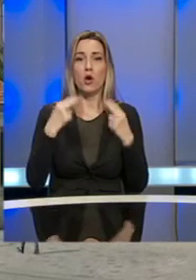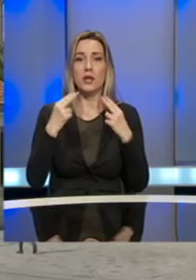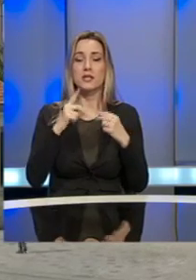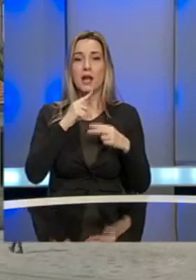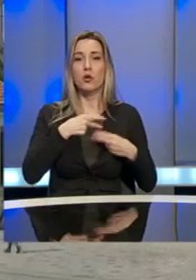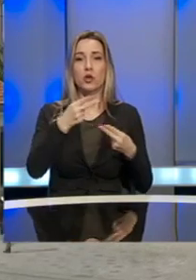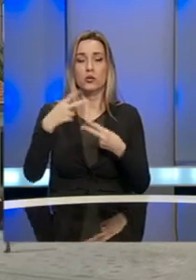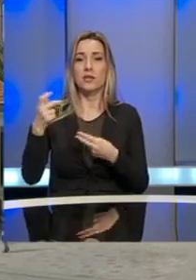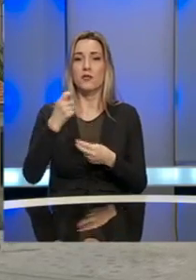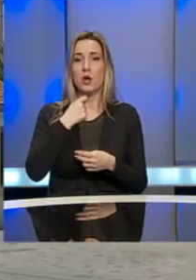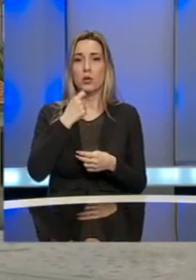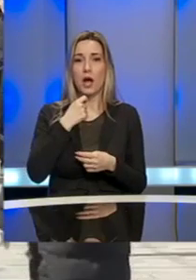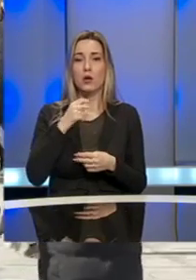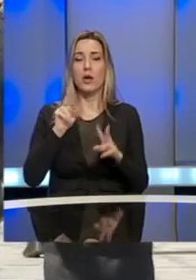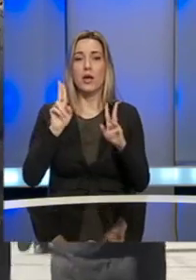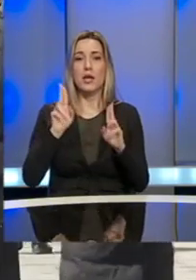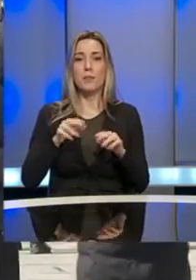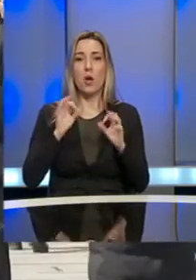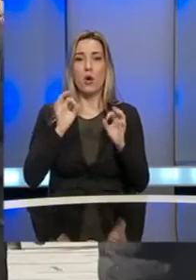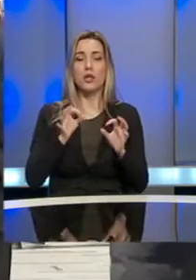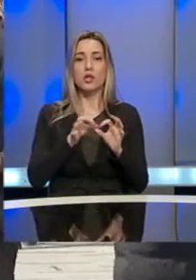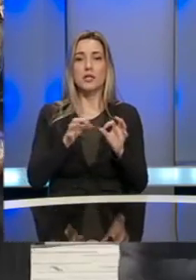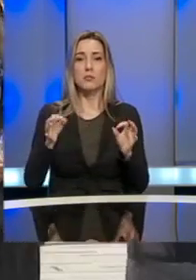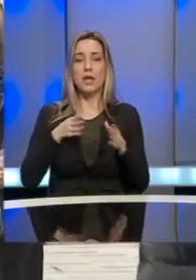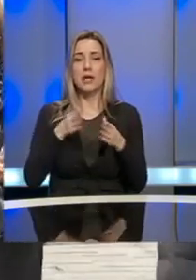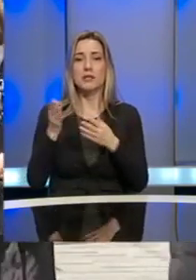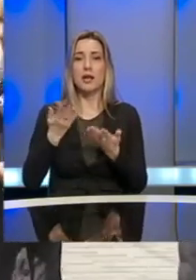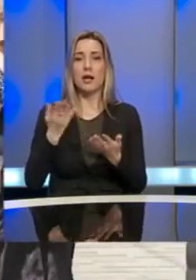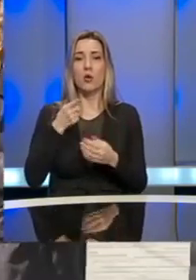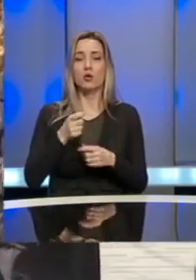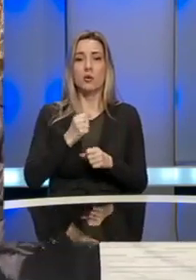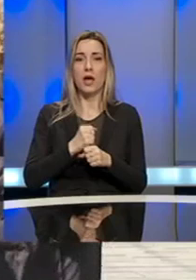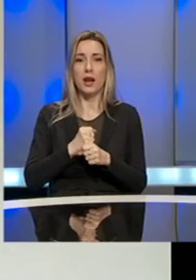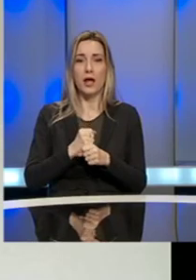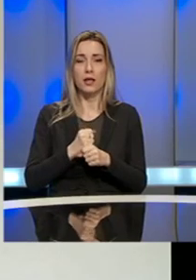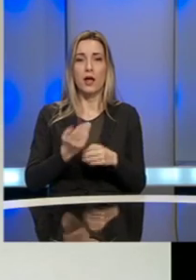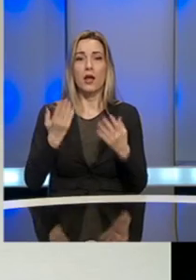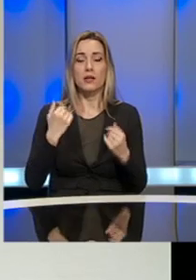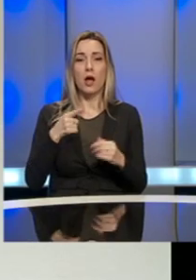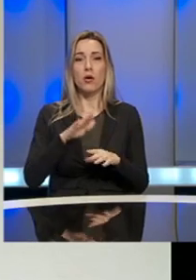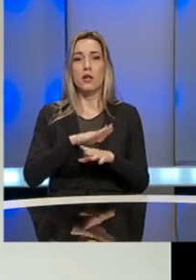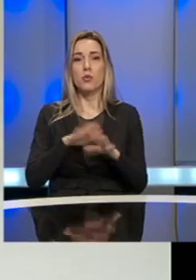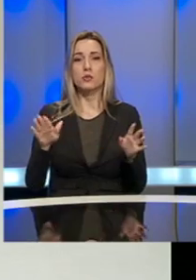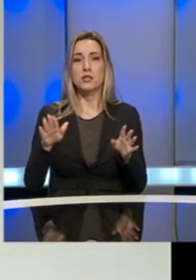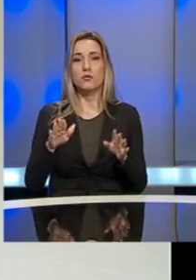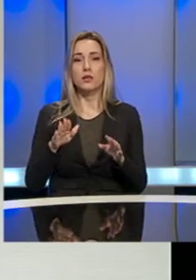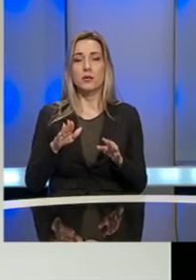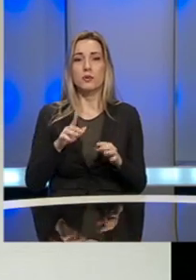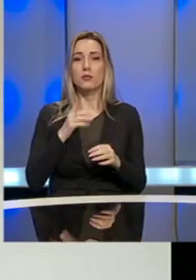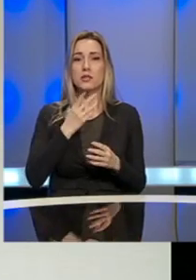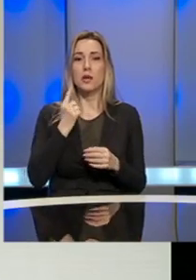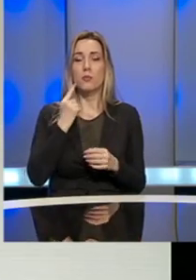dostavljaju hranu imaju određene smjernice kako na koji način to da radi. Tako da na svim nekim poljima se